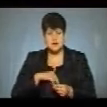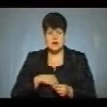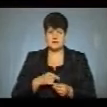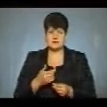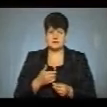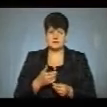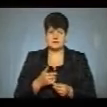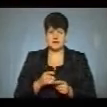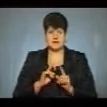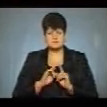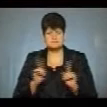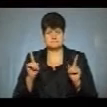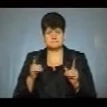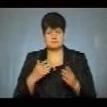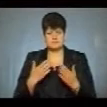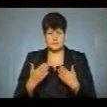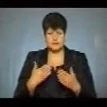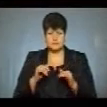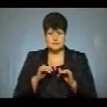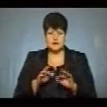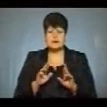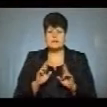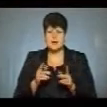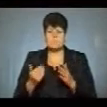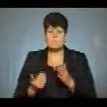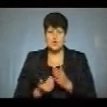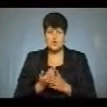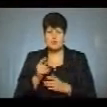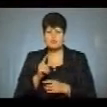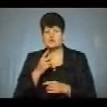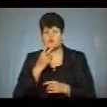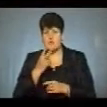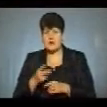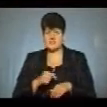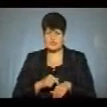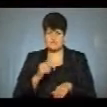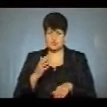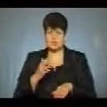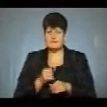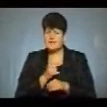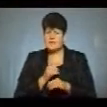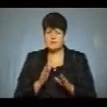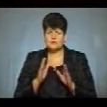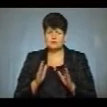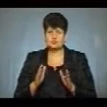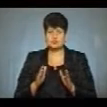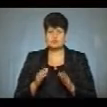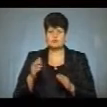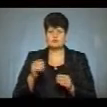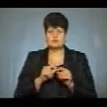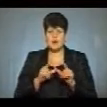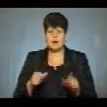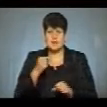такий креативний підхід до справи, на те, якби по-новому щось побачити і відчути. Він не може бути в стінах школи і